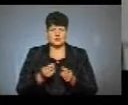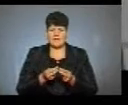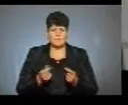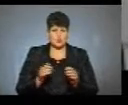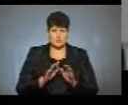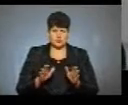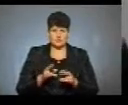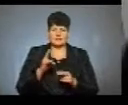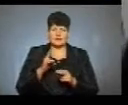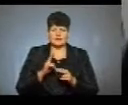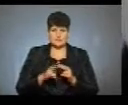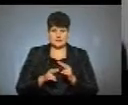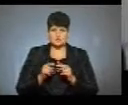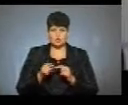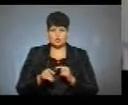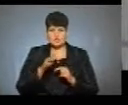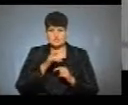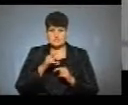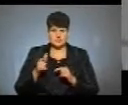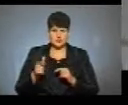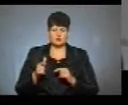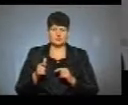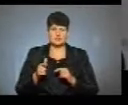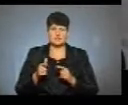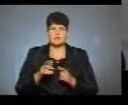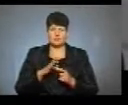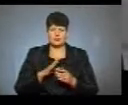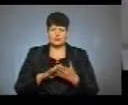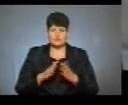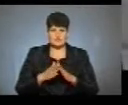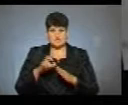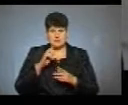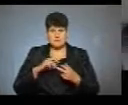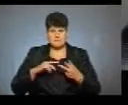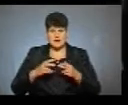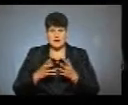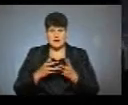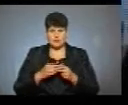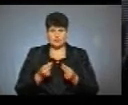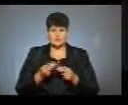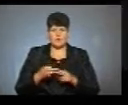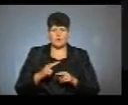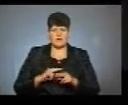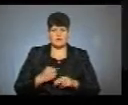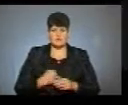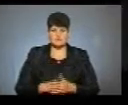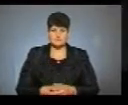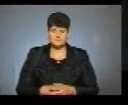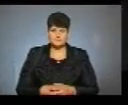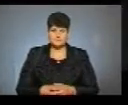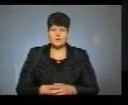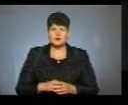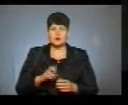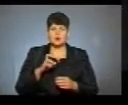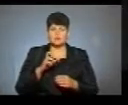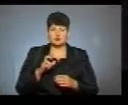а на кінець того сезону, на який був заключений договір, держава перерахує ті гроші і поверне мені назад. Богдан Фізер